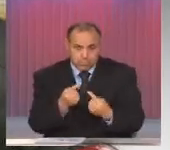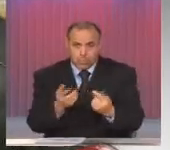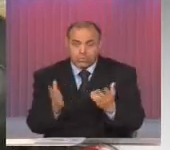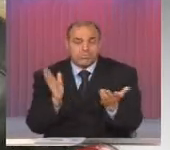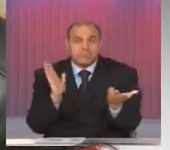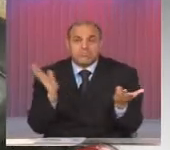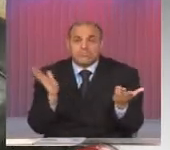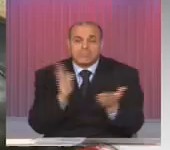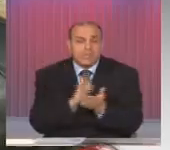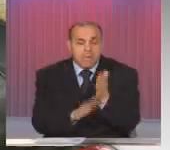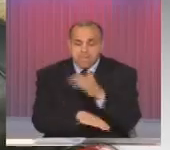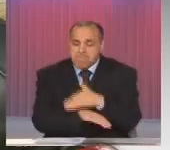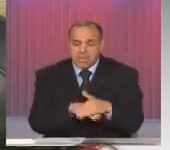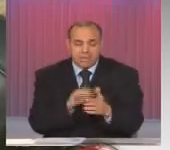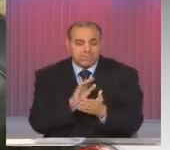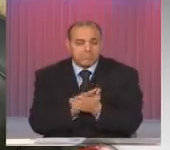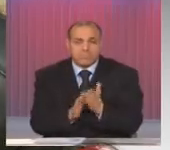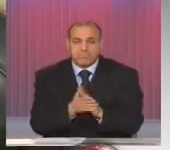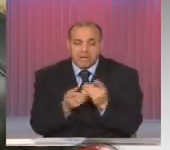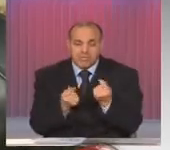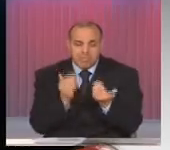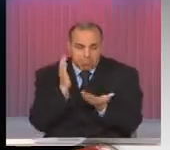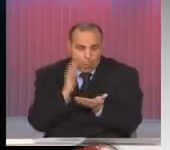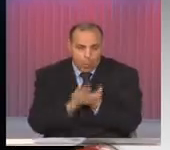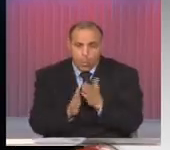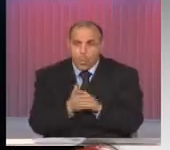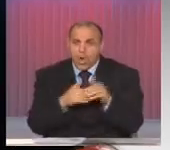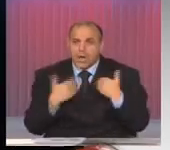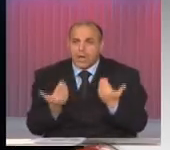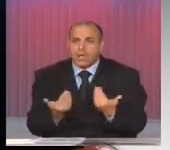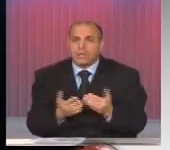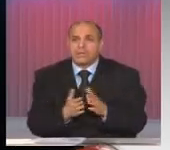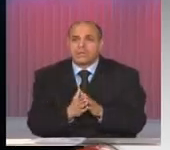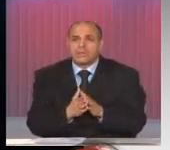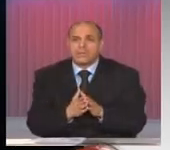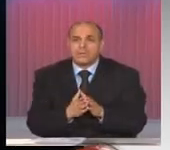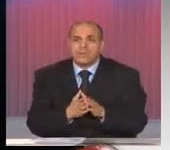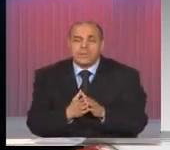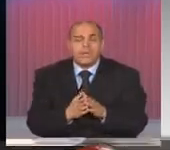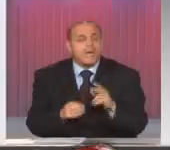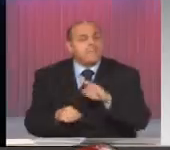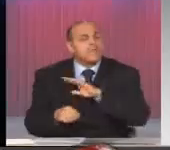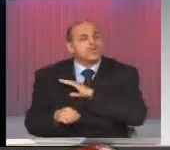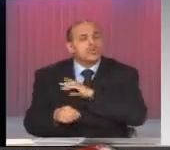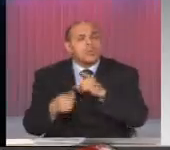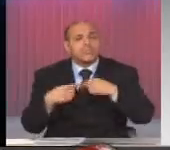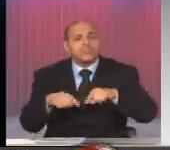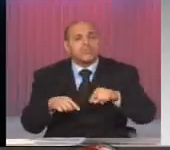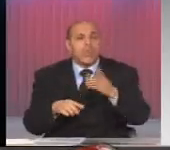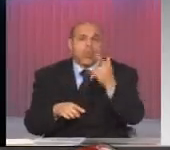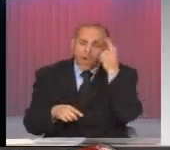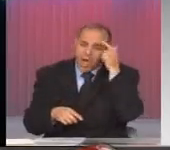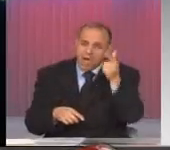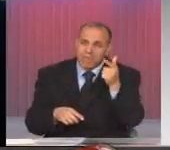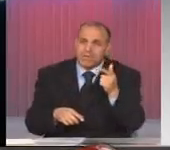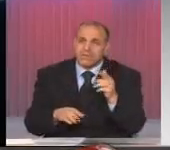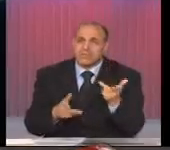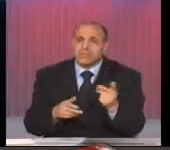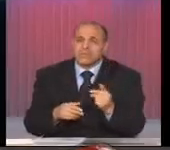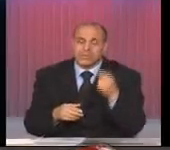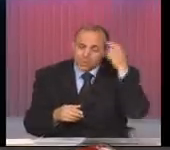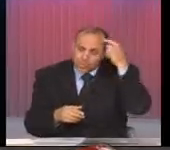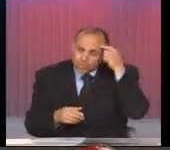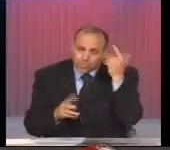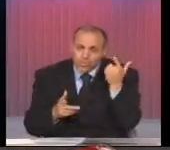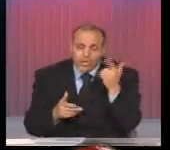سي أصبحنا بطالة، إحنا ما عندنا ما نخدم وما عندنا ما نعمل. قاعدين نعمل في الجرد ونماثل السلطات المعنية المركزية تظهر الإذن أنه باش نشوفوا